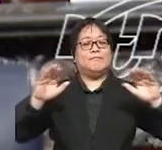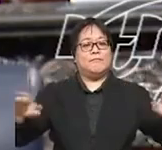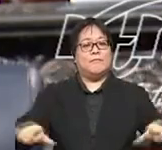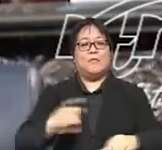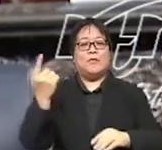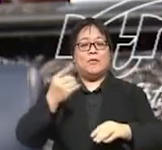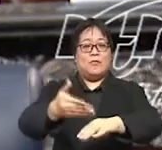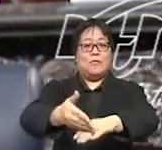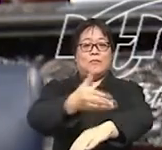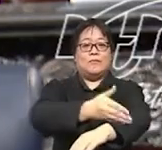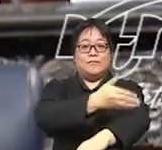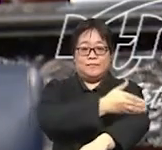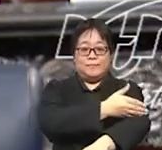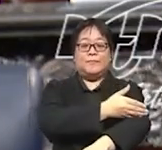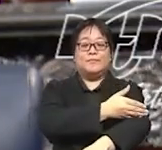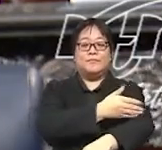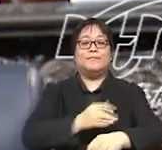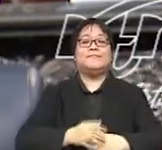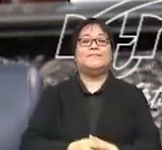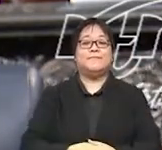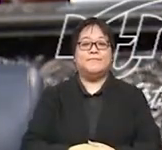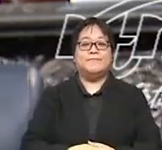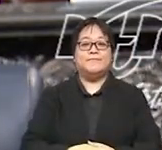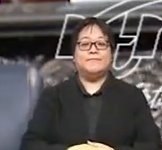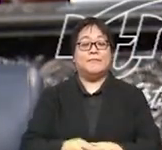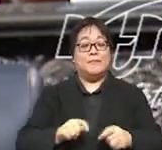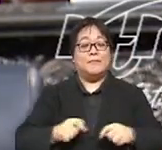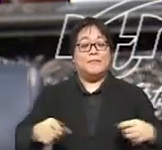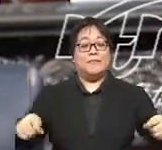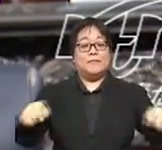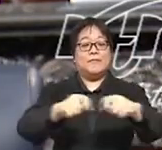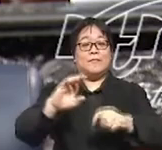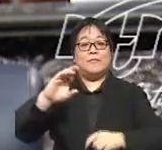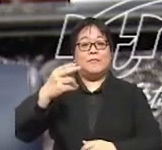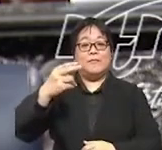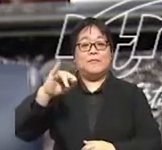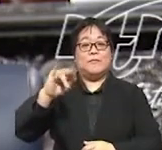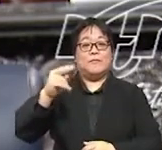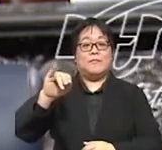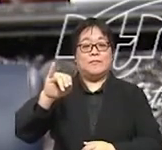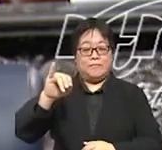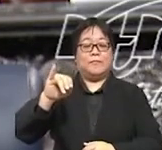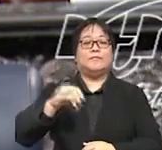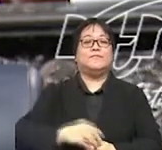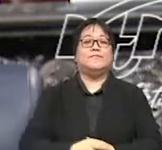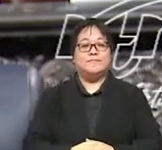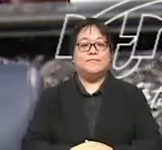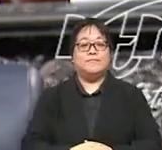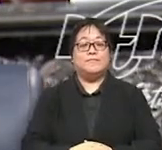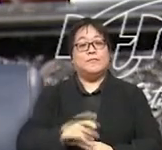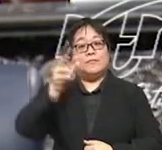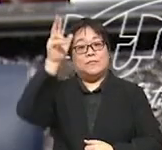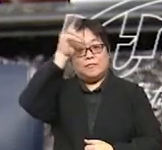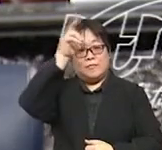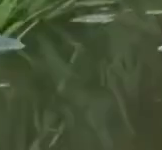satu penambah baikan ke atas seapony Tasik chini sebagai Taqwa Reza byeee Wow oleh itu